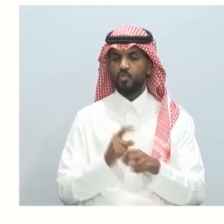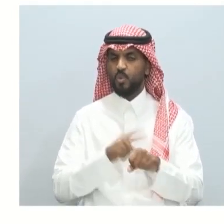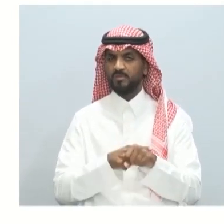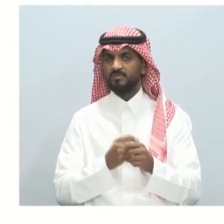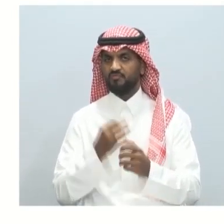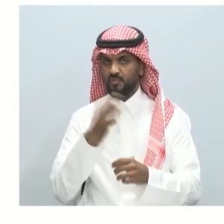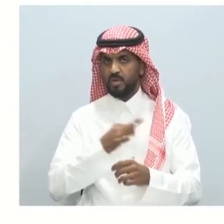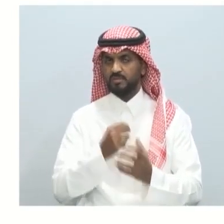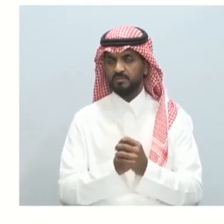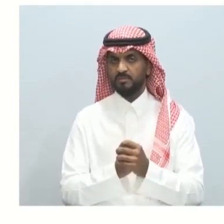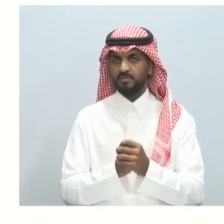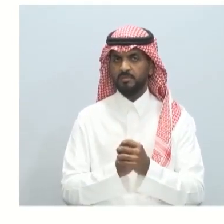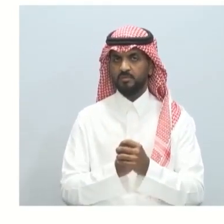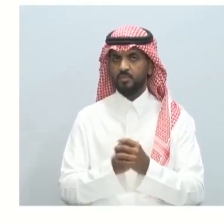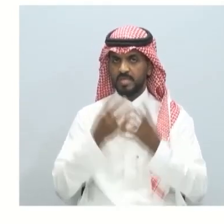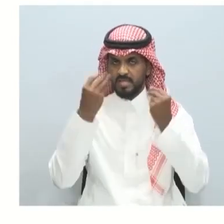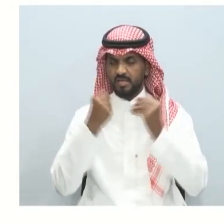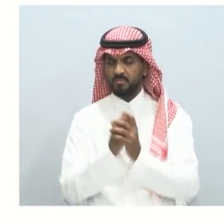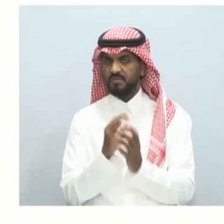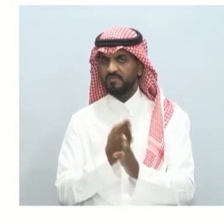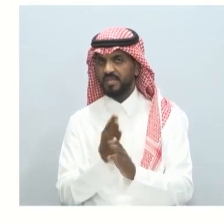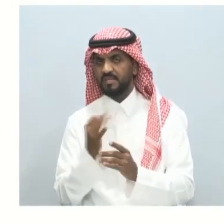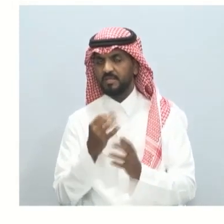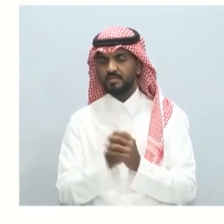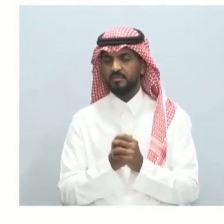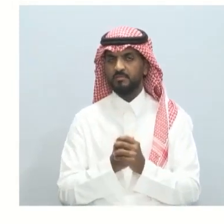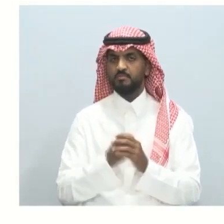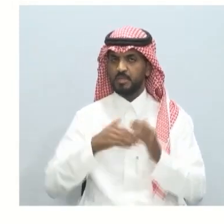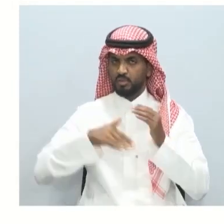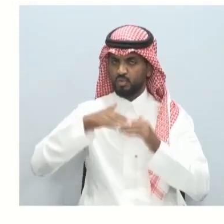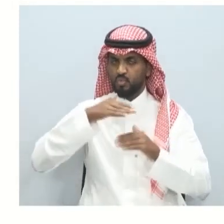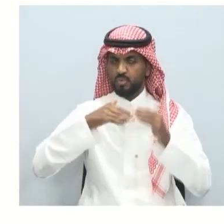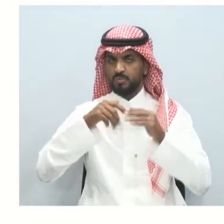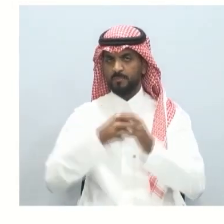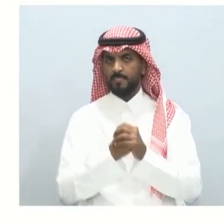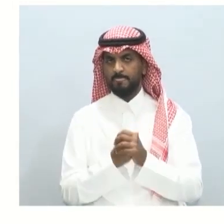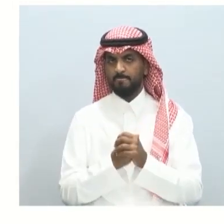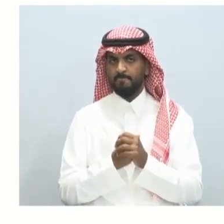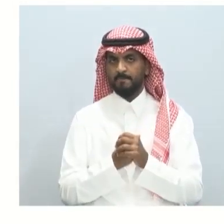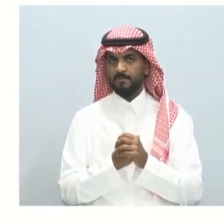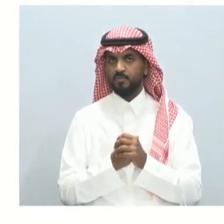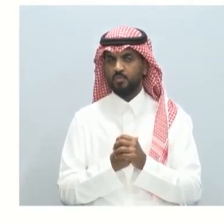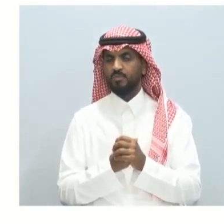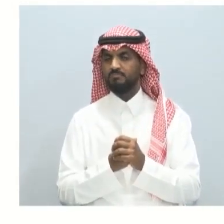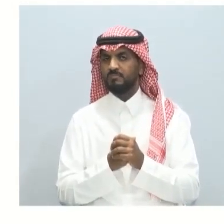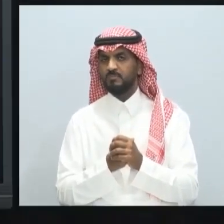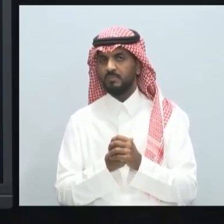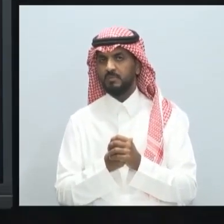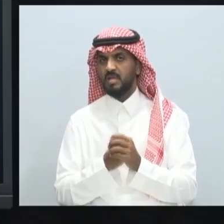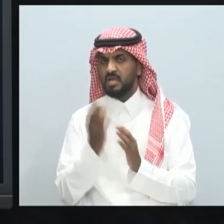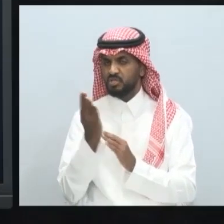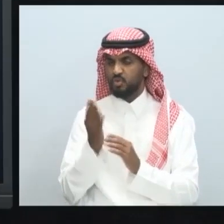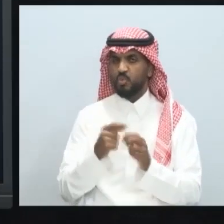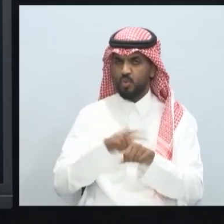فوائد محدده وانت تتعلم ايضا طريقه القراءه السريعه مع تطور التكنولوجيا وايضا هذا الزمن